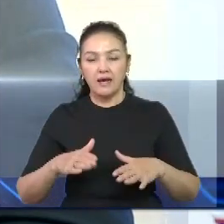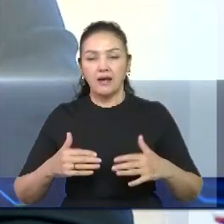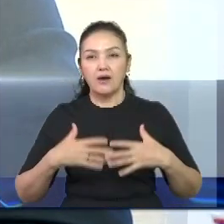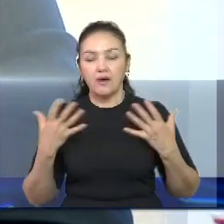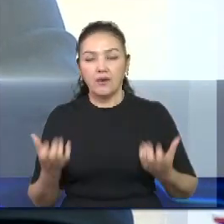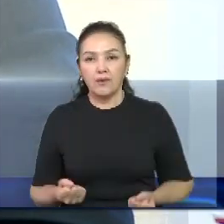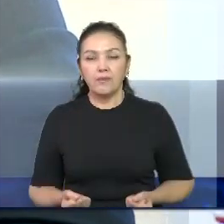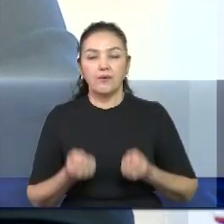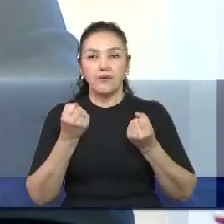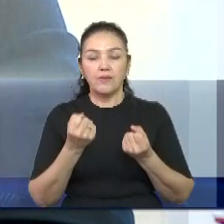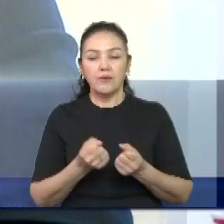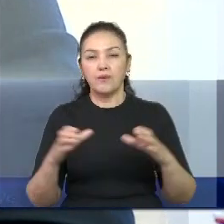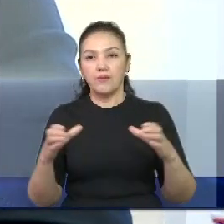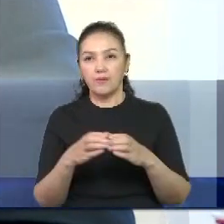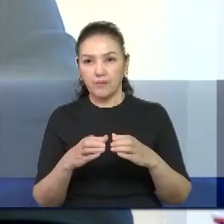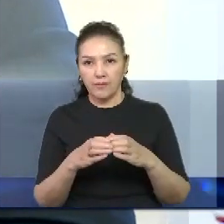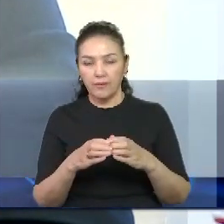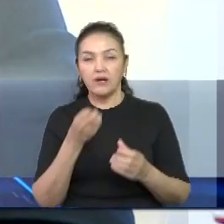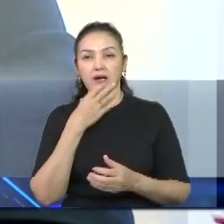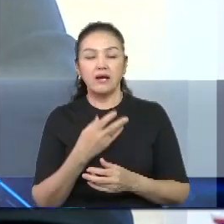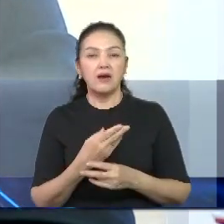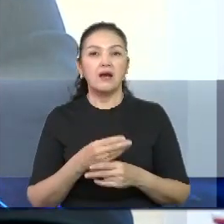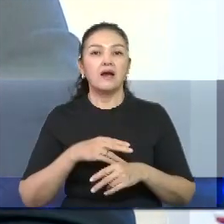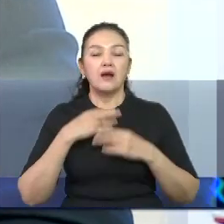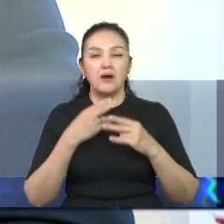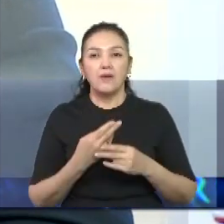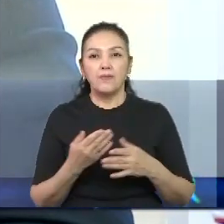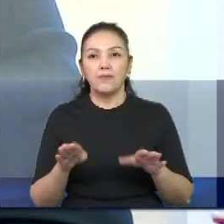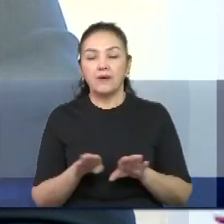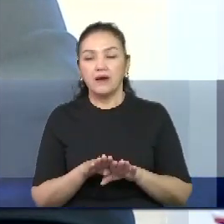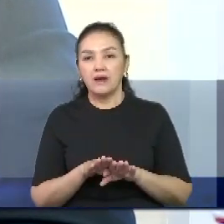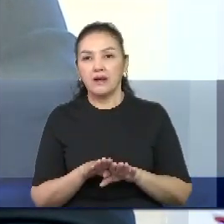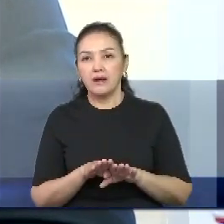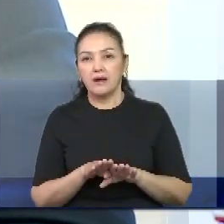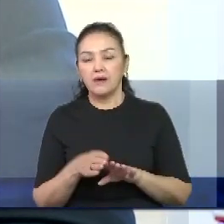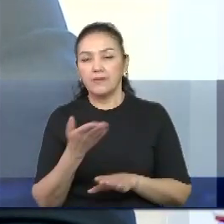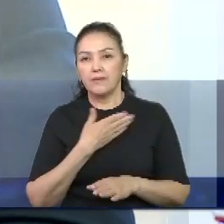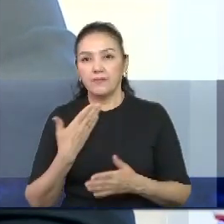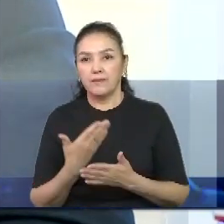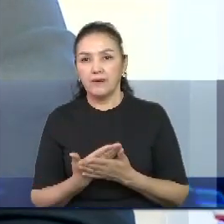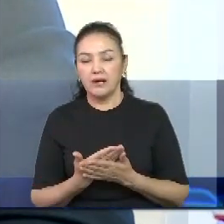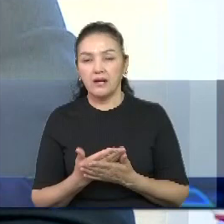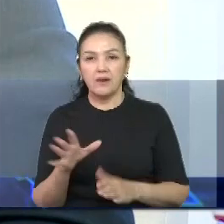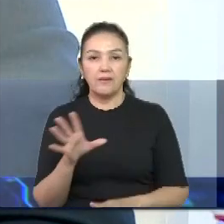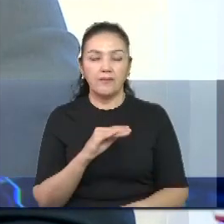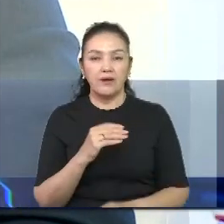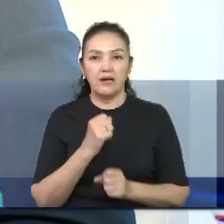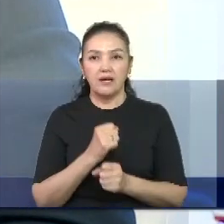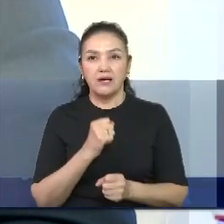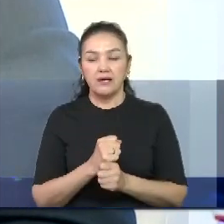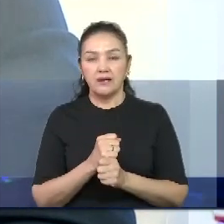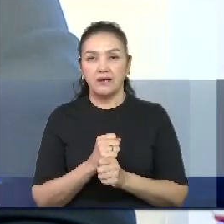көтеретін, қоғамға жақсы бір әсер беретін әрине осы біздің бағытта жасалып жатқан